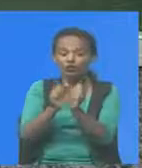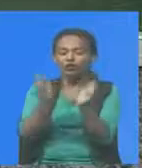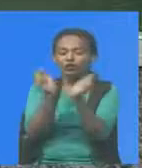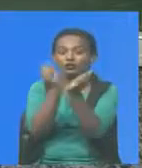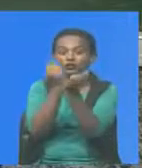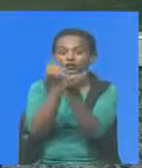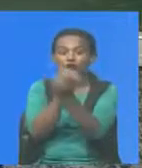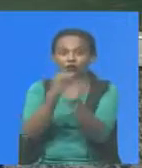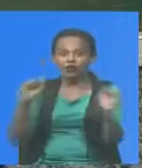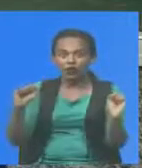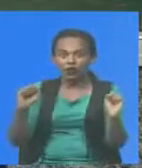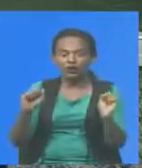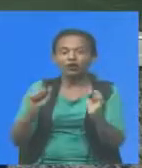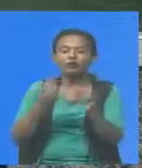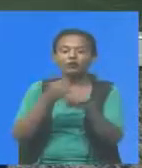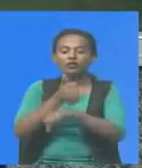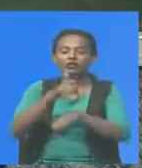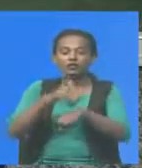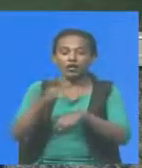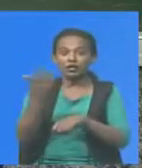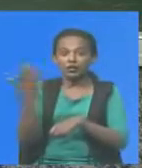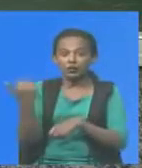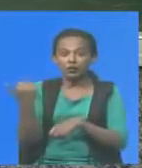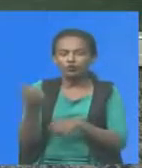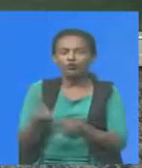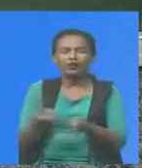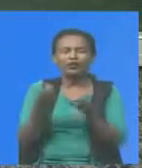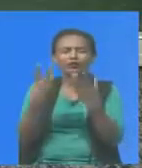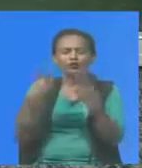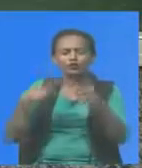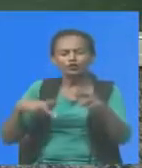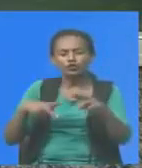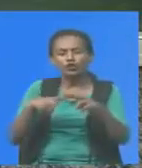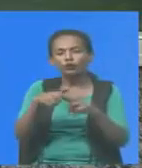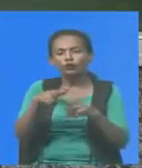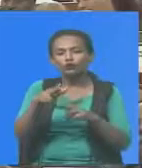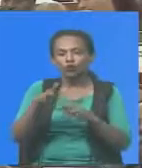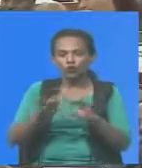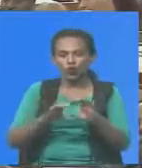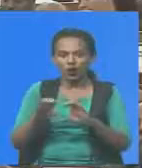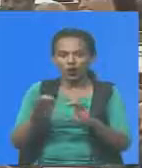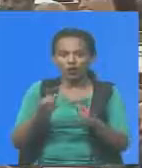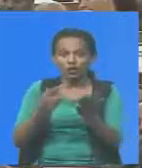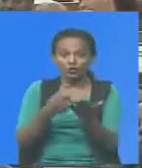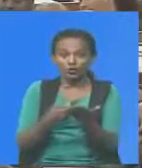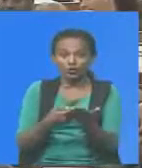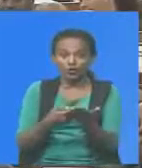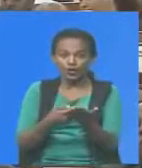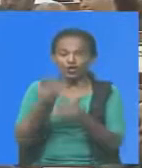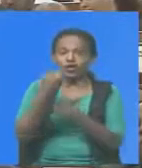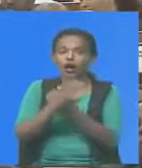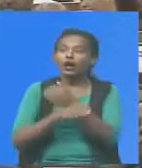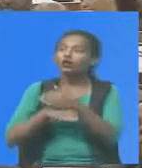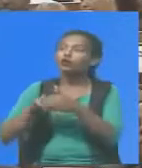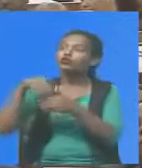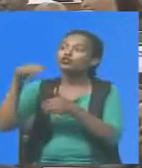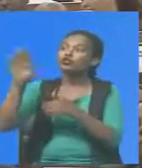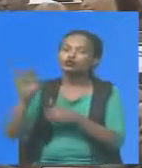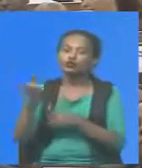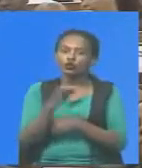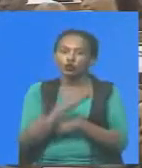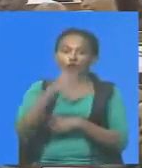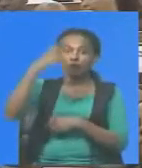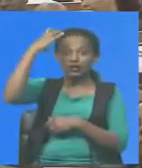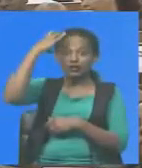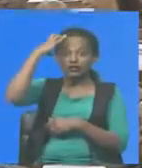ላይ የነበሩ በርካታ መዝገቦችም እንዲቋረጡ ተደርጓል። እንዲሁም ከአገር ውጭ ሆነው